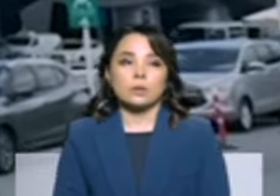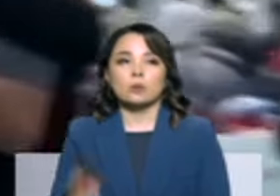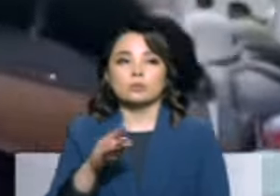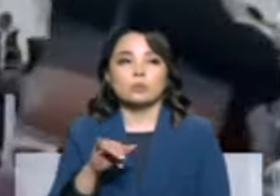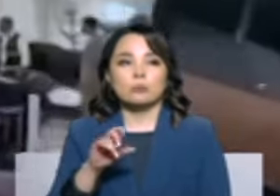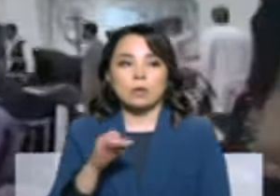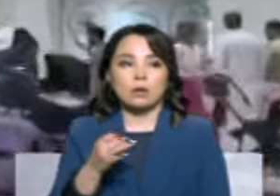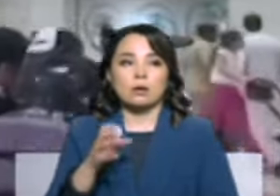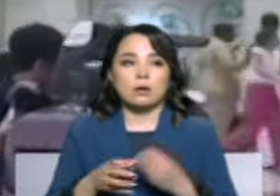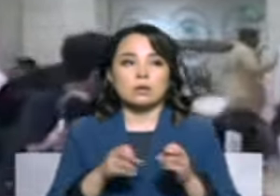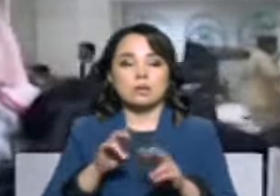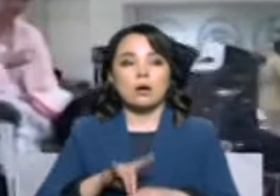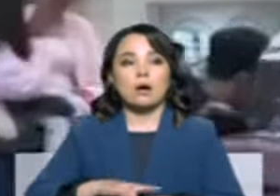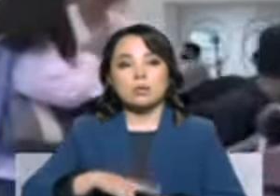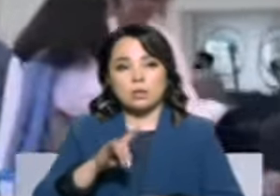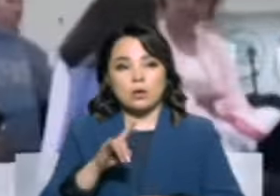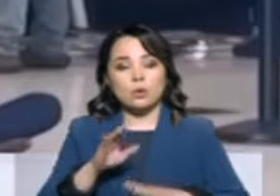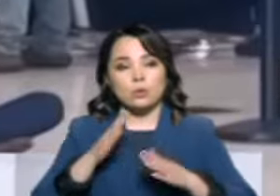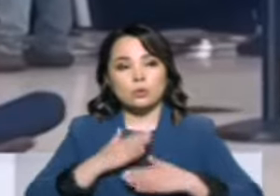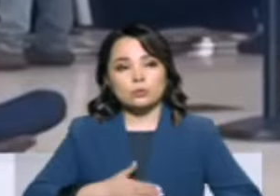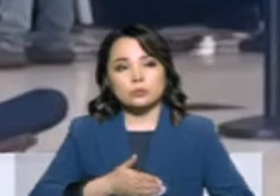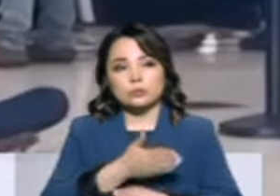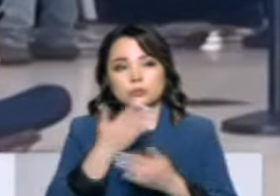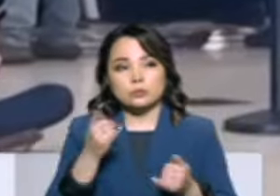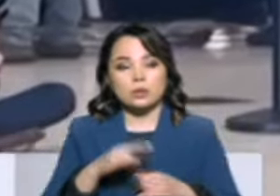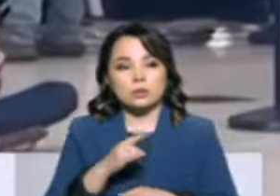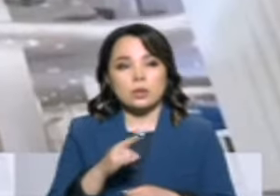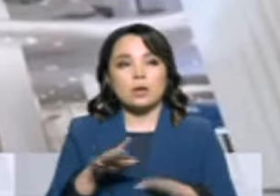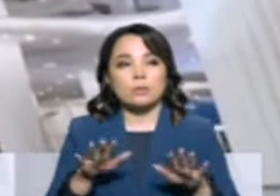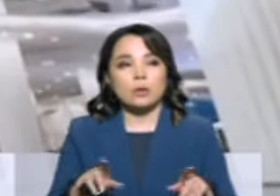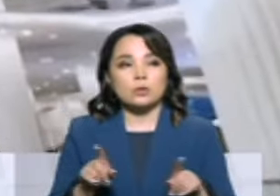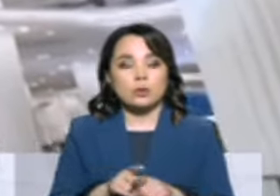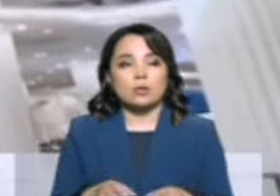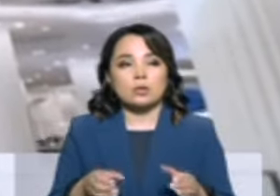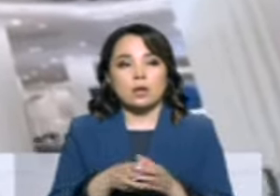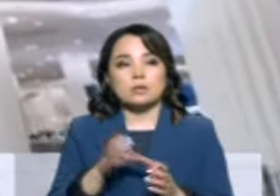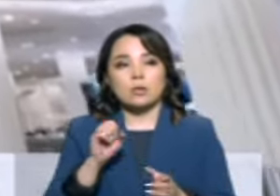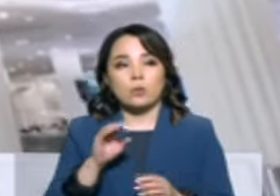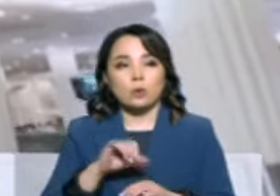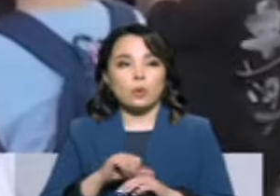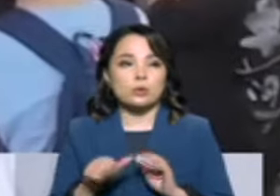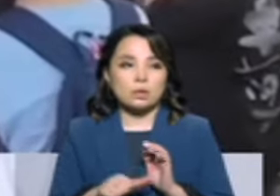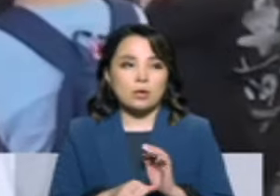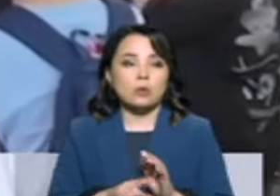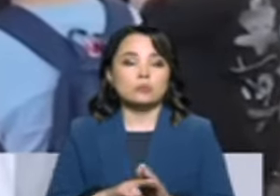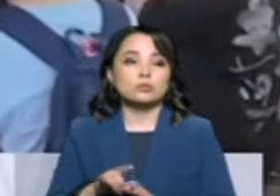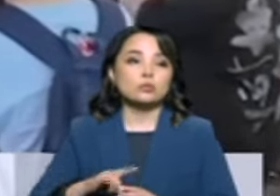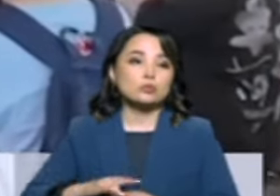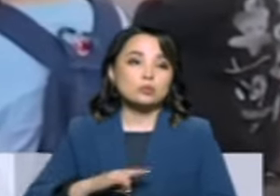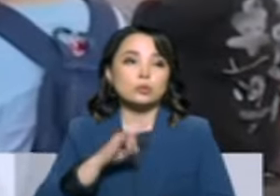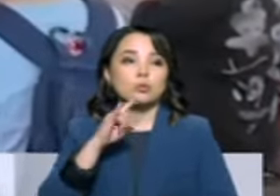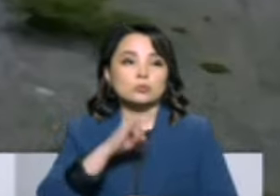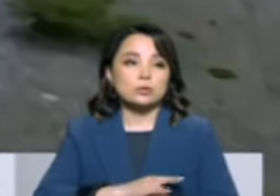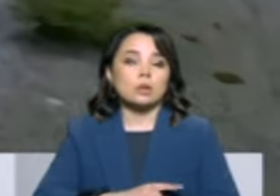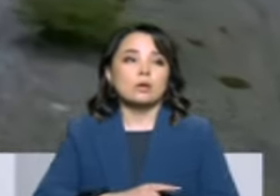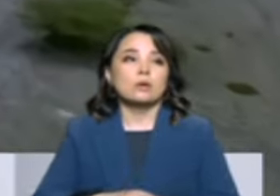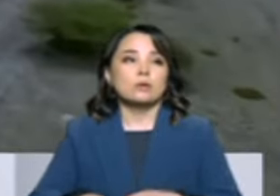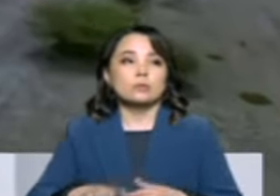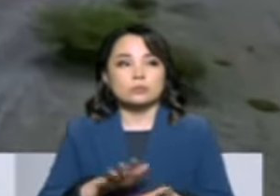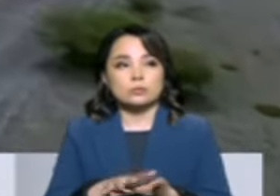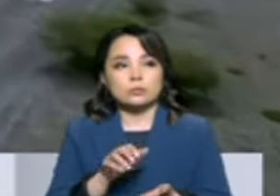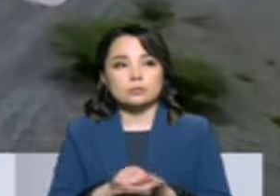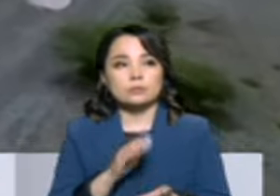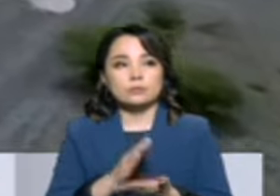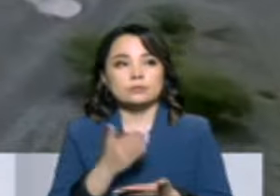Дубайдың халықаралық әуежайында әлде бейберекетсіздік. Бұл авиациялық порттың жұмысы сәуірдің 16-сында ұшу-қону алаңын су басқаннан кейін бұзылды. Кеше